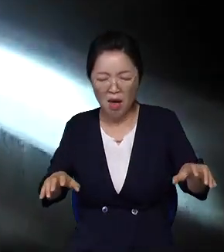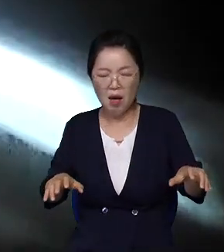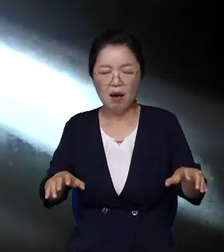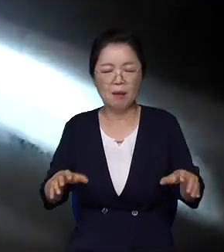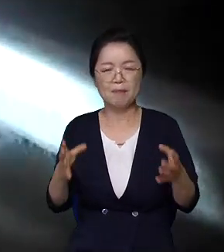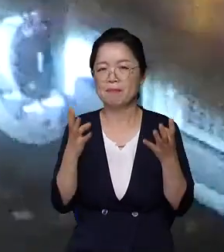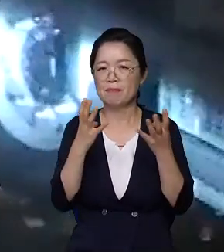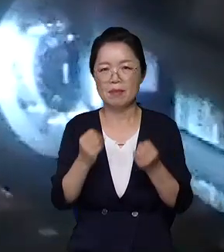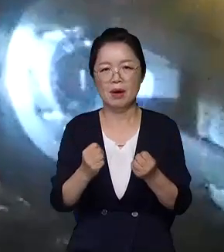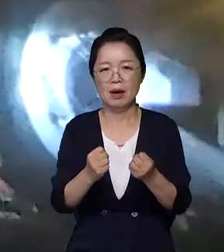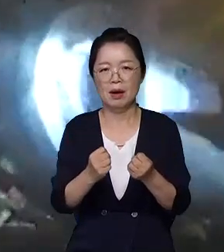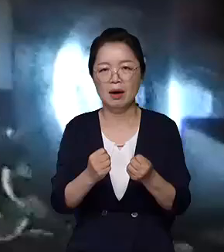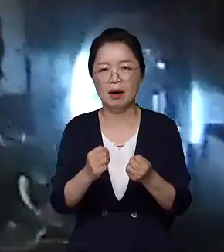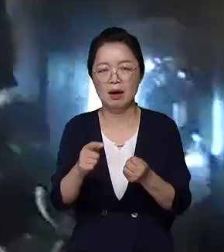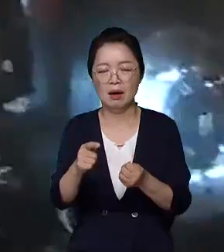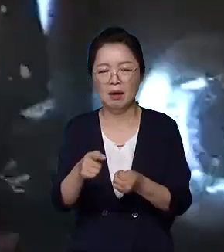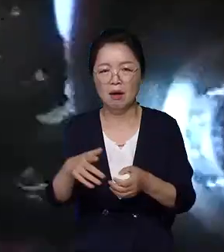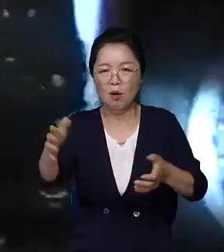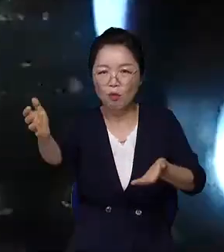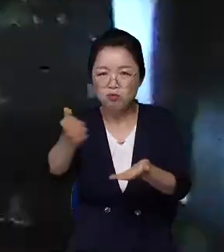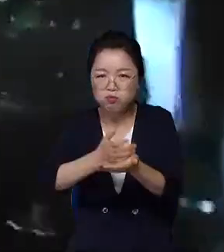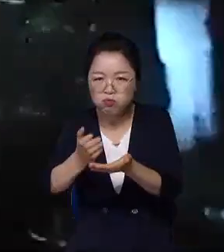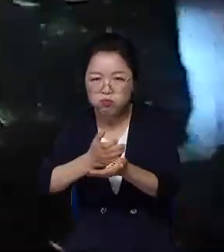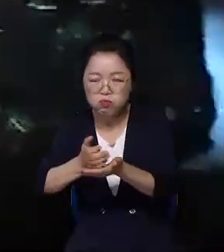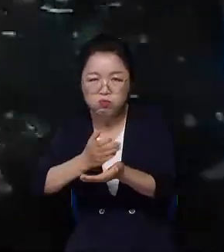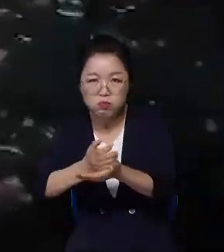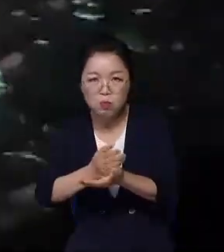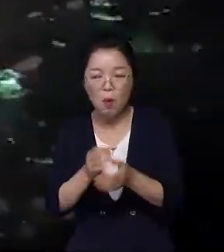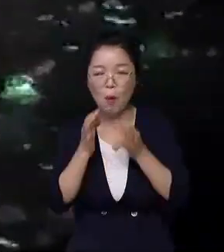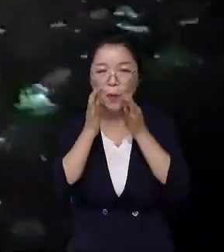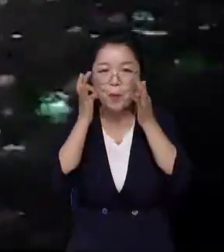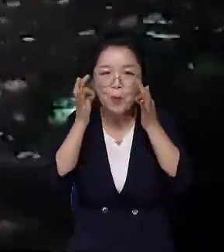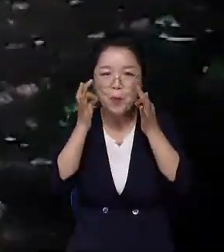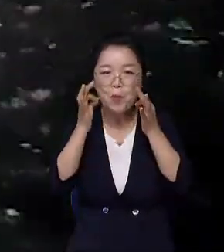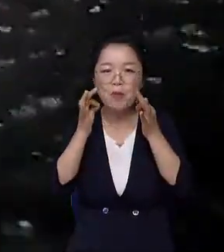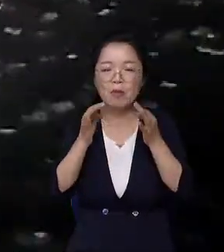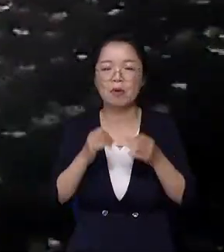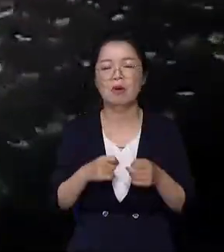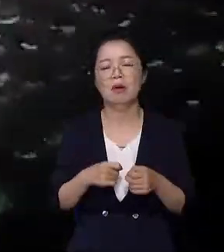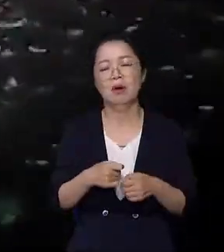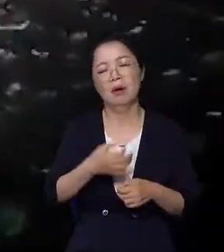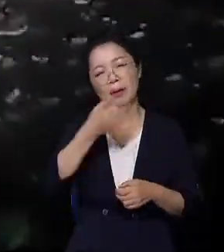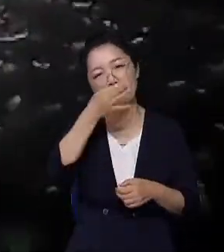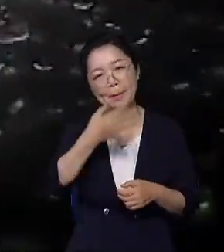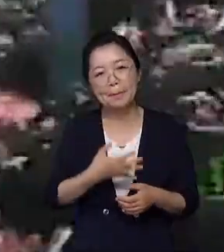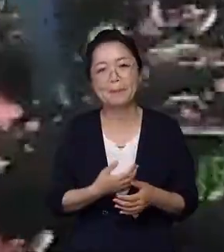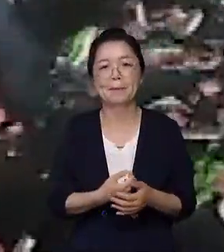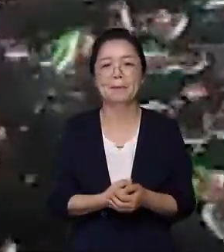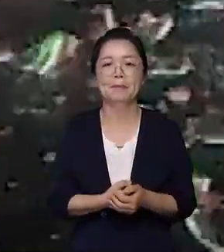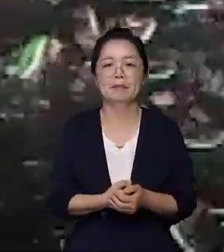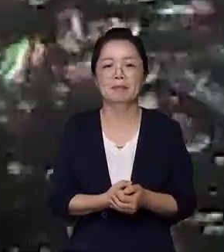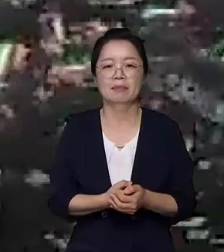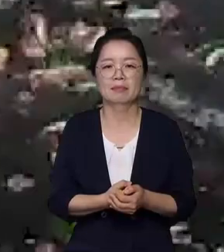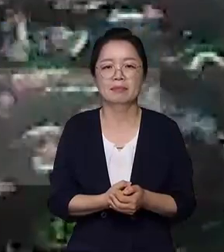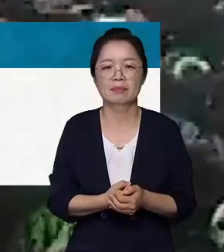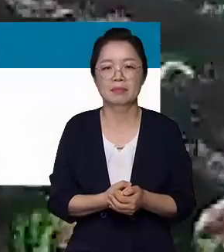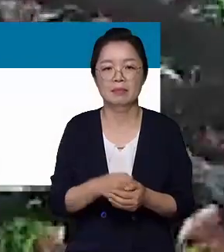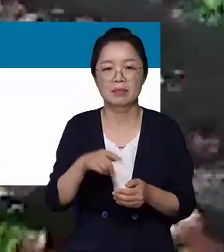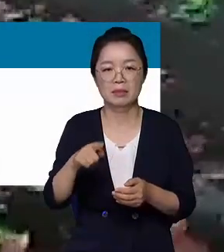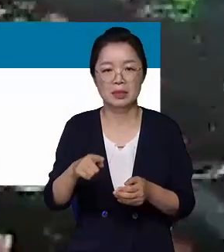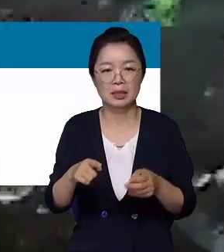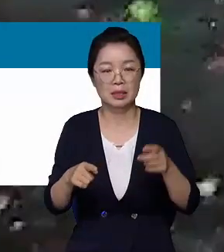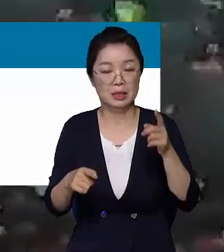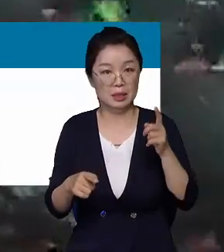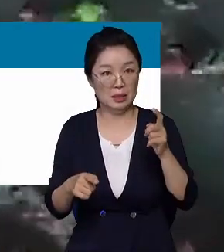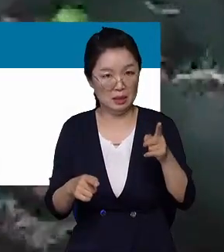있습니다. 소방대원들이 수박을 발로 치워보지만 역부족입니다. 1톤 화물 차량이나 20V 차량이